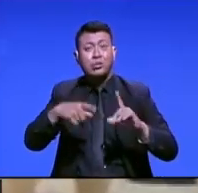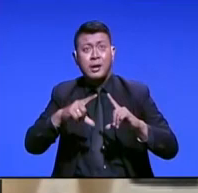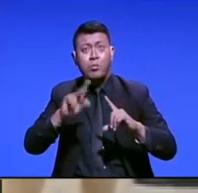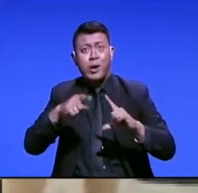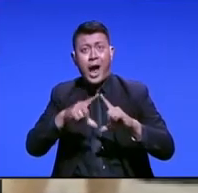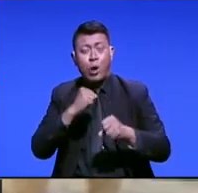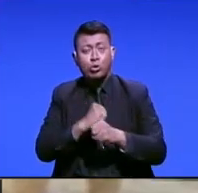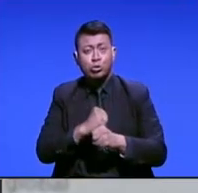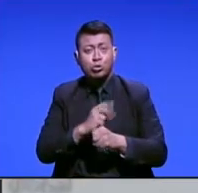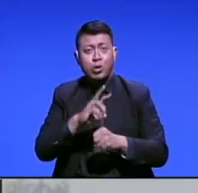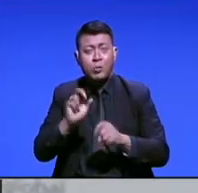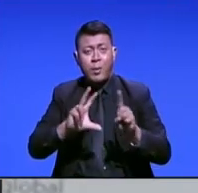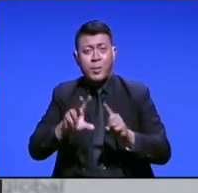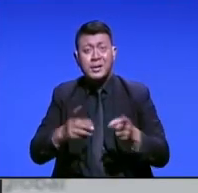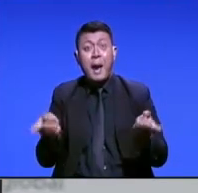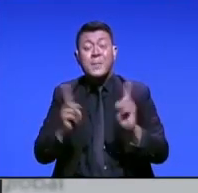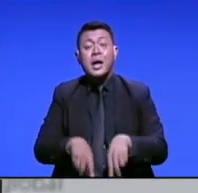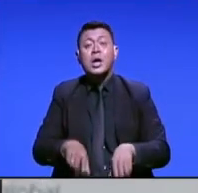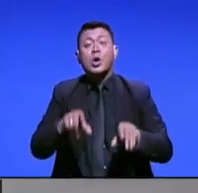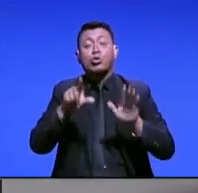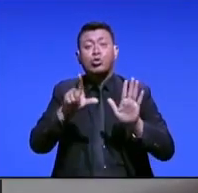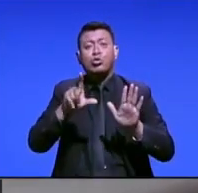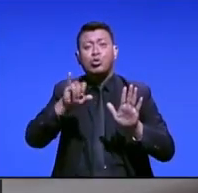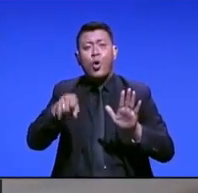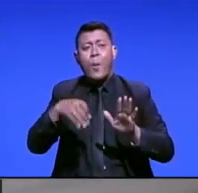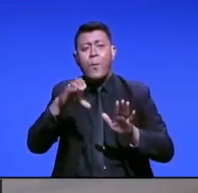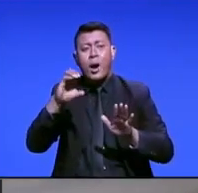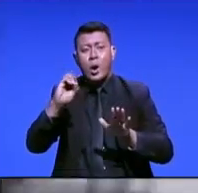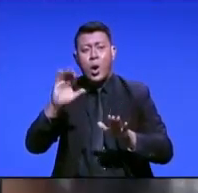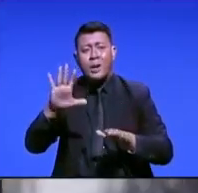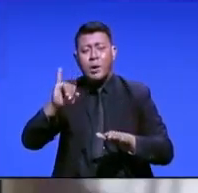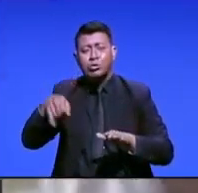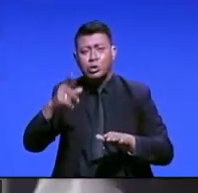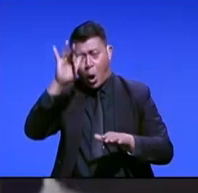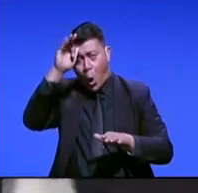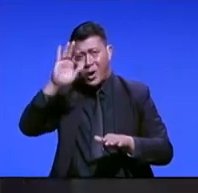Agustus 2018 menjadi 7,05 juta orang pada tahun ini.